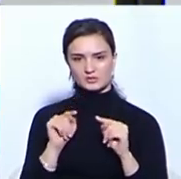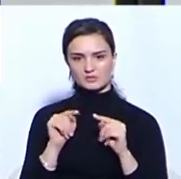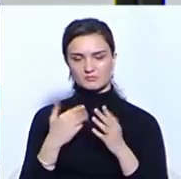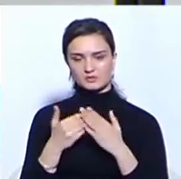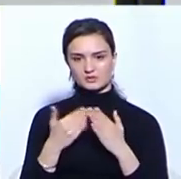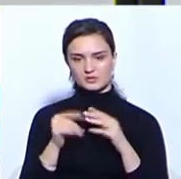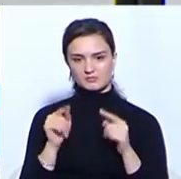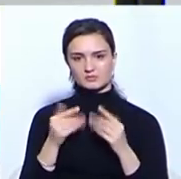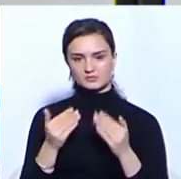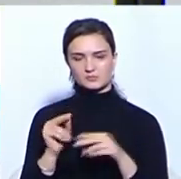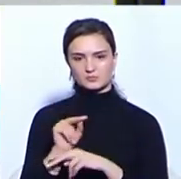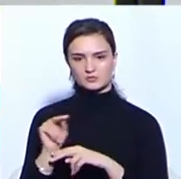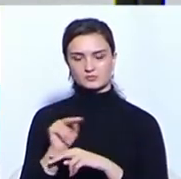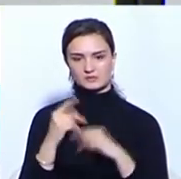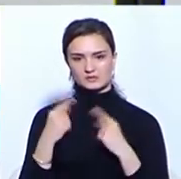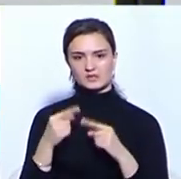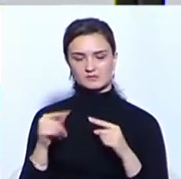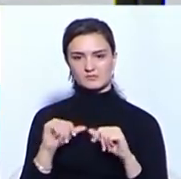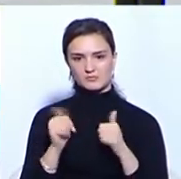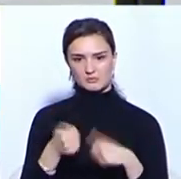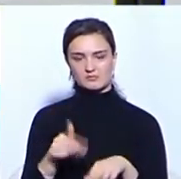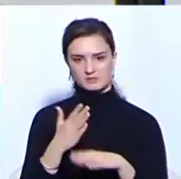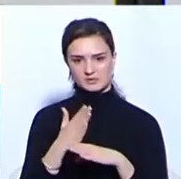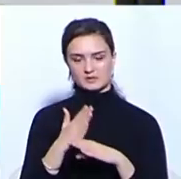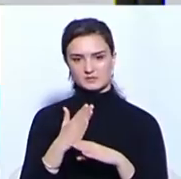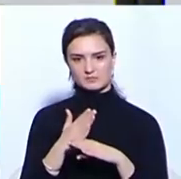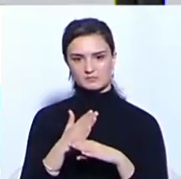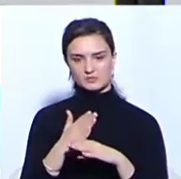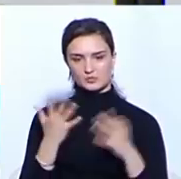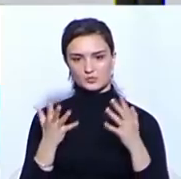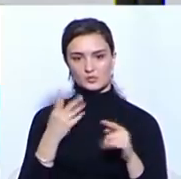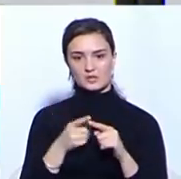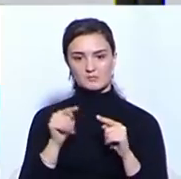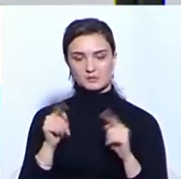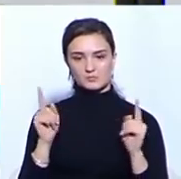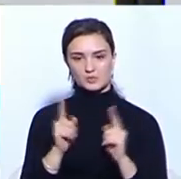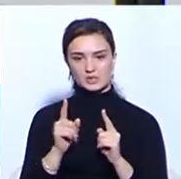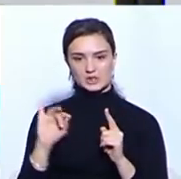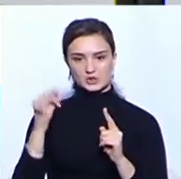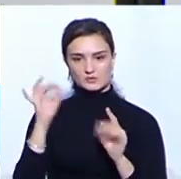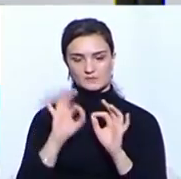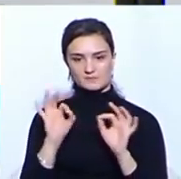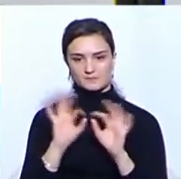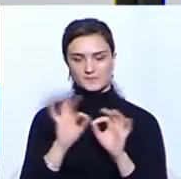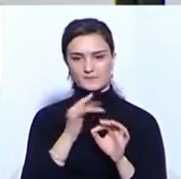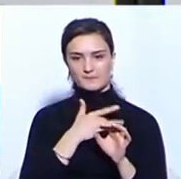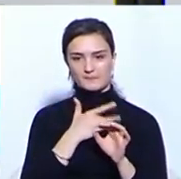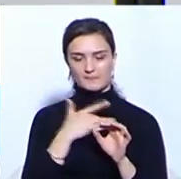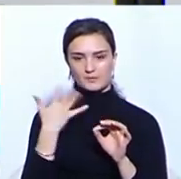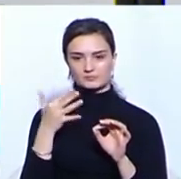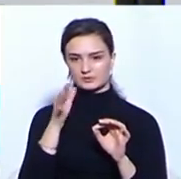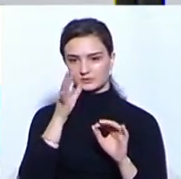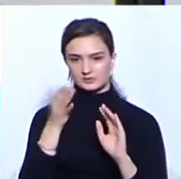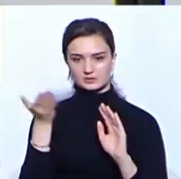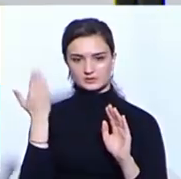ვთქვათ, ამის მკურნალობის სხვადასხვა მეთოდები არსებობს. თუ ამის მოკლე ისტორიას გადავხედავ, დაახლოებით 50-ოდე წლის